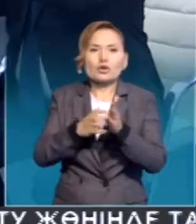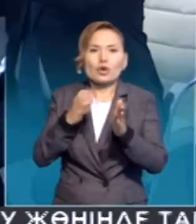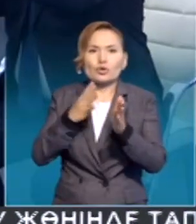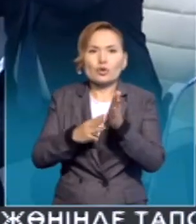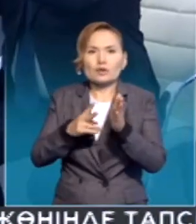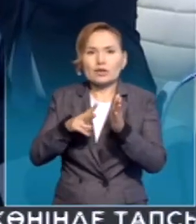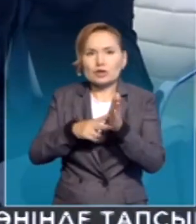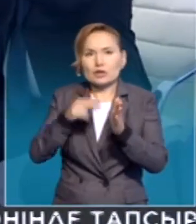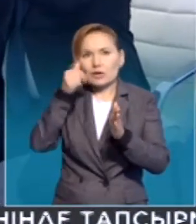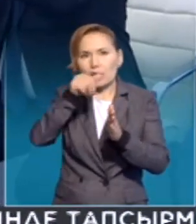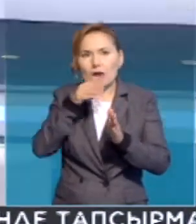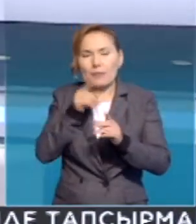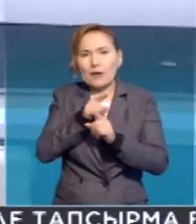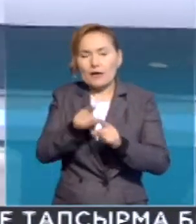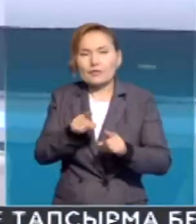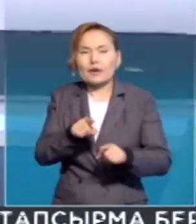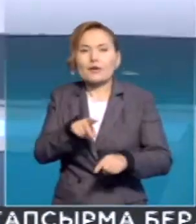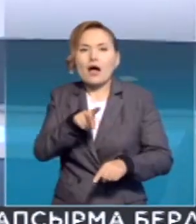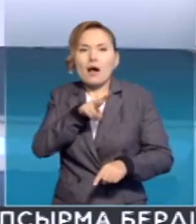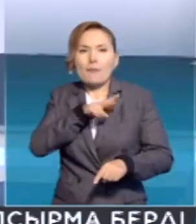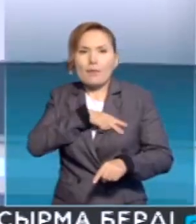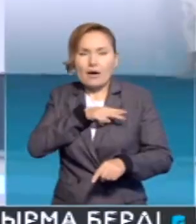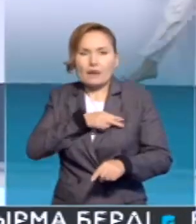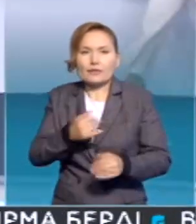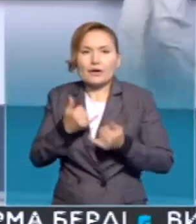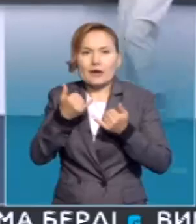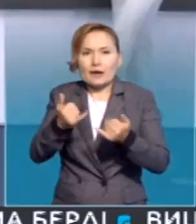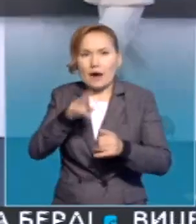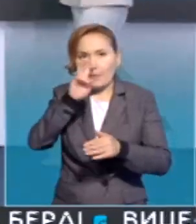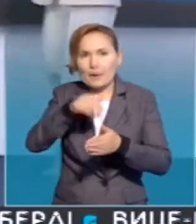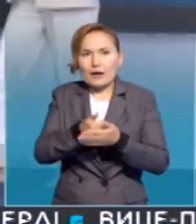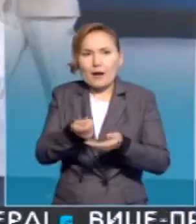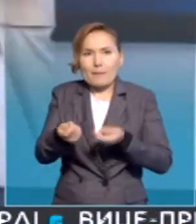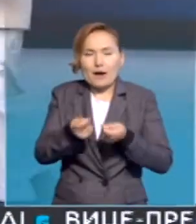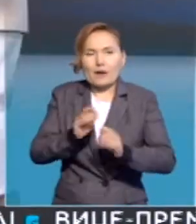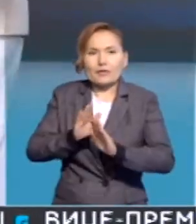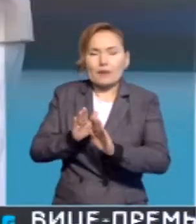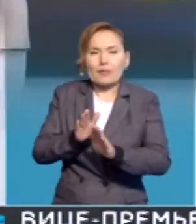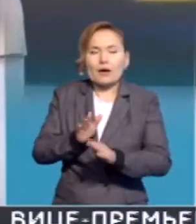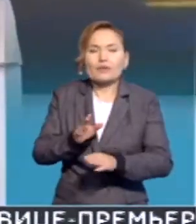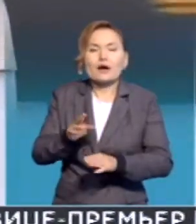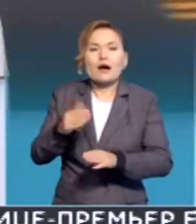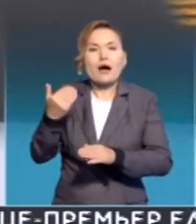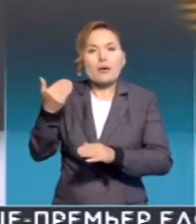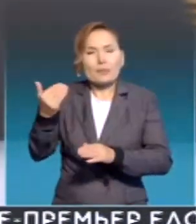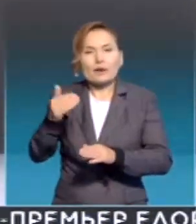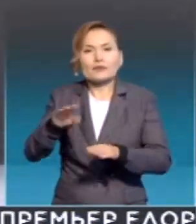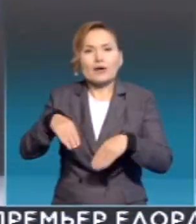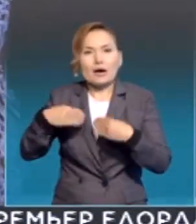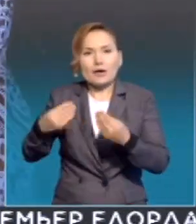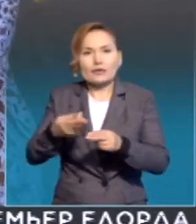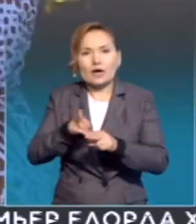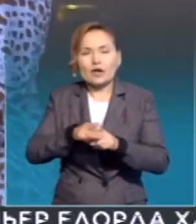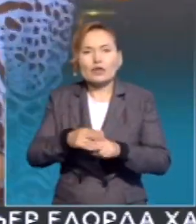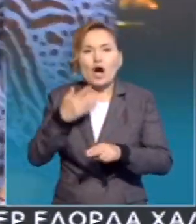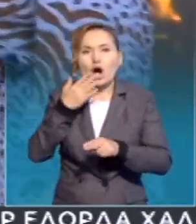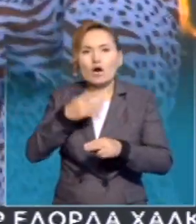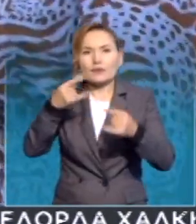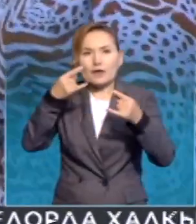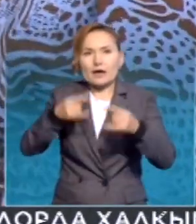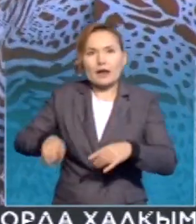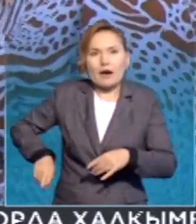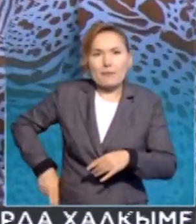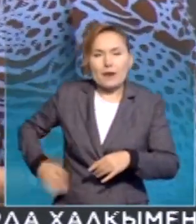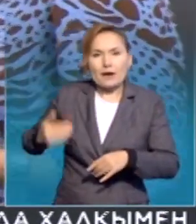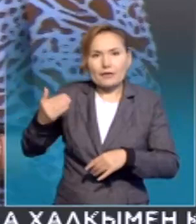1997 жылдан бері үздіксіз беріліп отырған марапатты бүгін президент әкімшілігі басшысының орынбасары Аида Балаева тапсырды. Салтанатты жиында ұлттық арнаның директоры